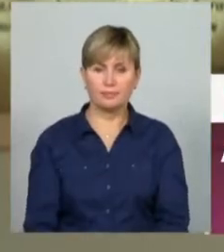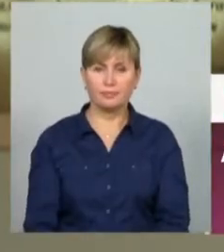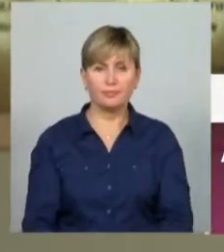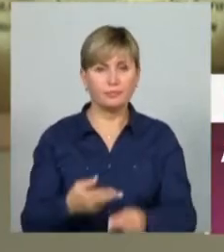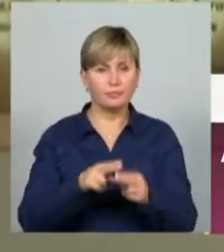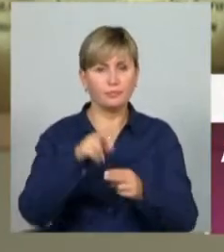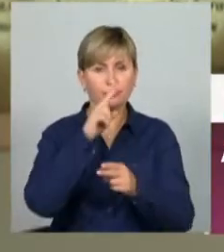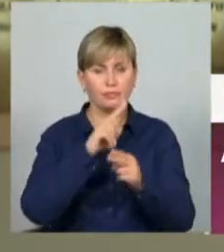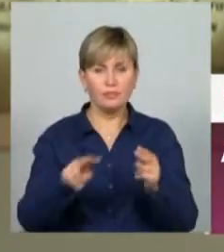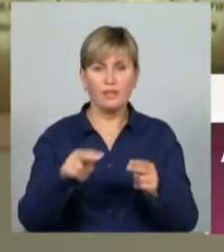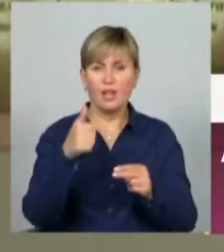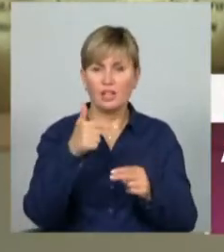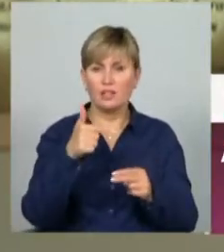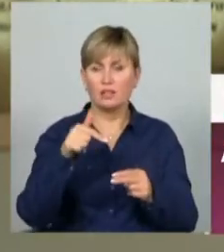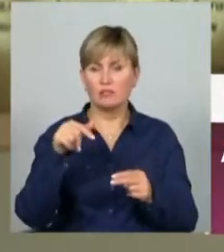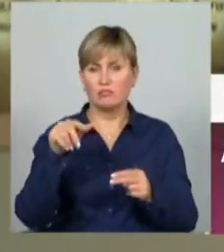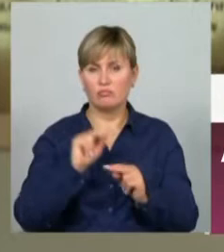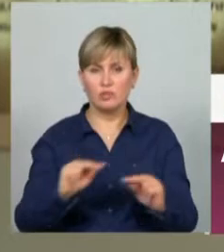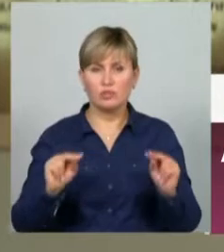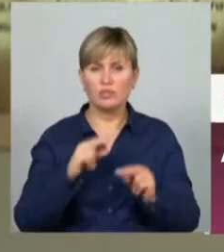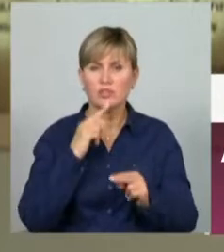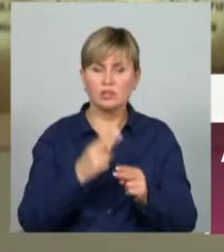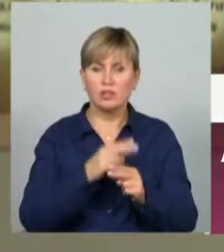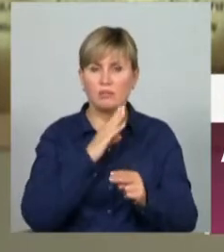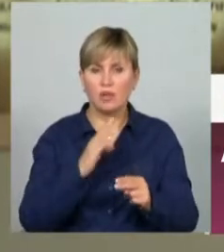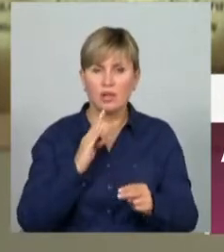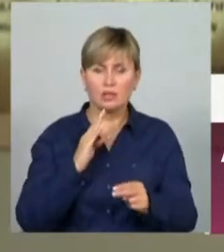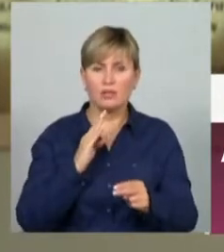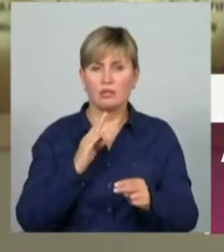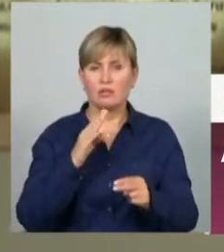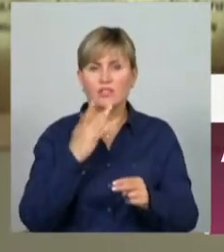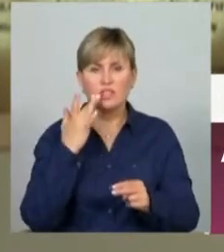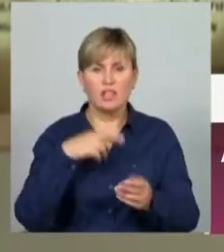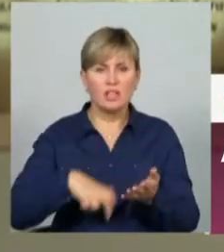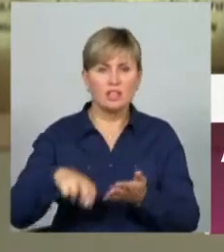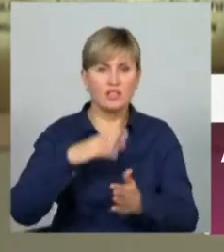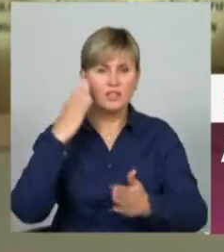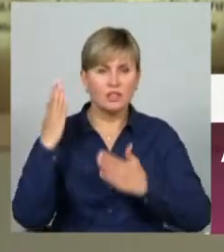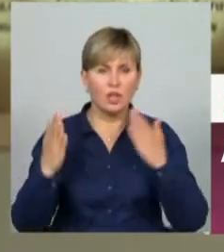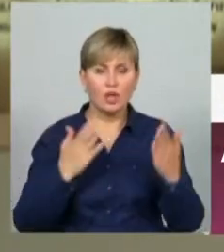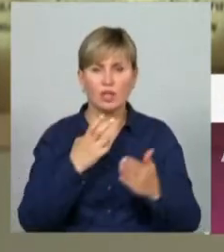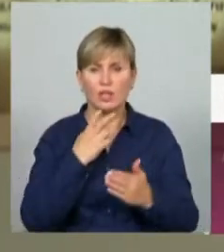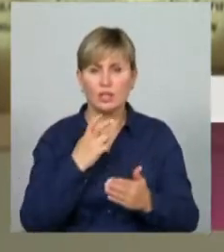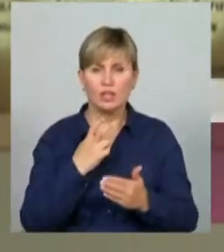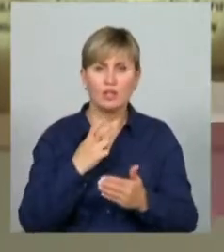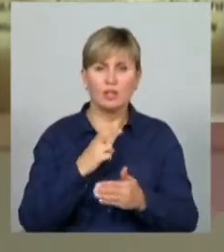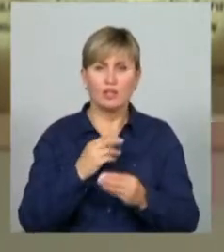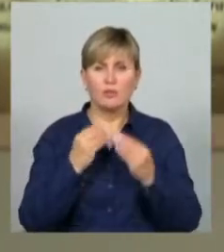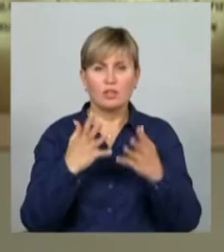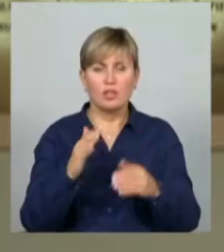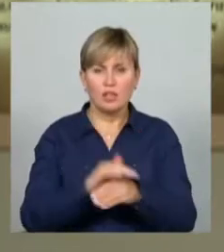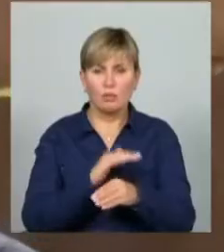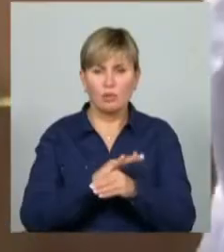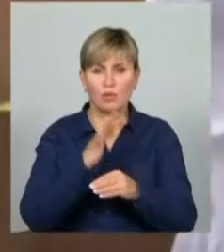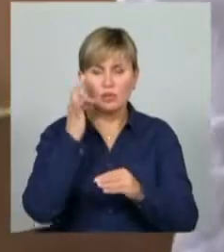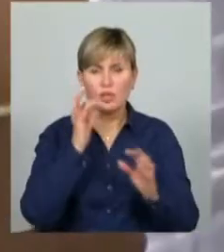Невосполнимая утрата. Газиза апай была для нас учителем, сестрой, матерью. Она всегда ходила веселая, лучезарная, освещала нас своей добротой,